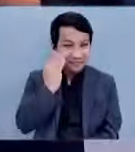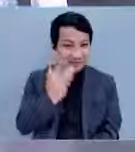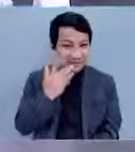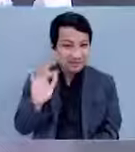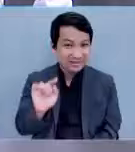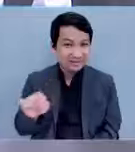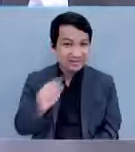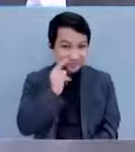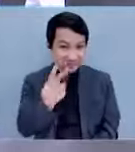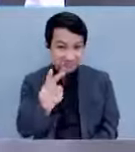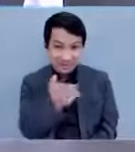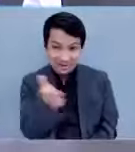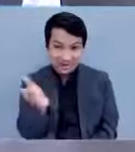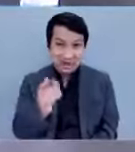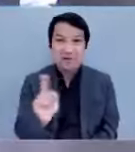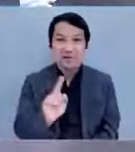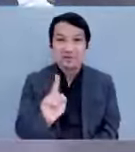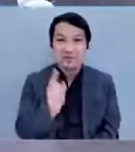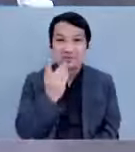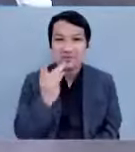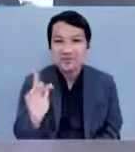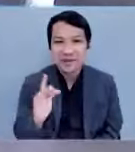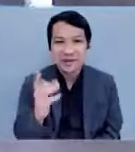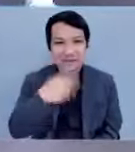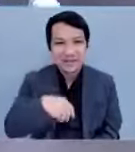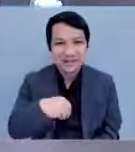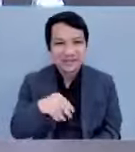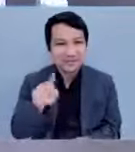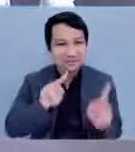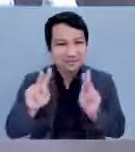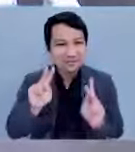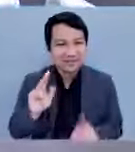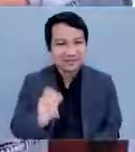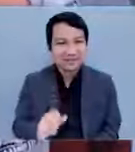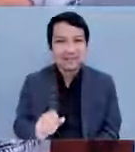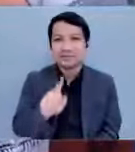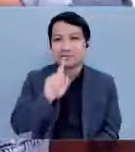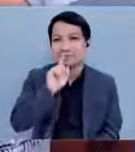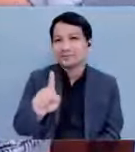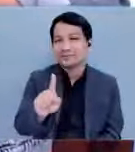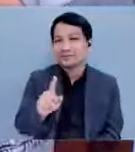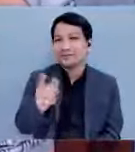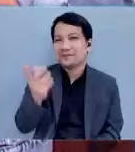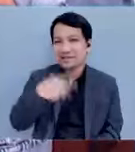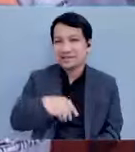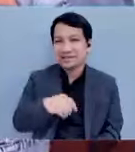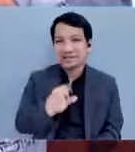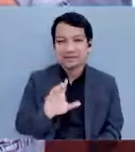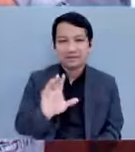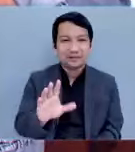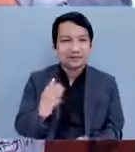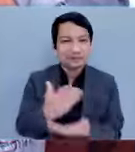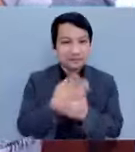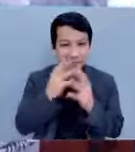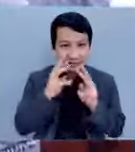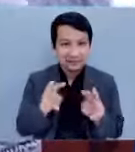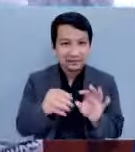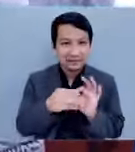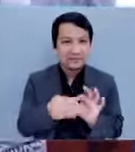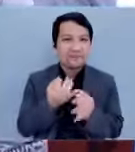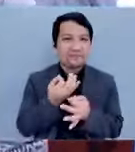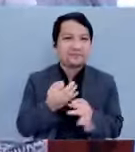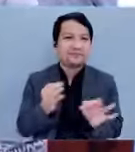kayo, mga nanonood sa bahay. Diba? Ano ba yung nagustuhan nyo doon? Talaga namang napakalaking treat para sa inyo na manood ng ganito. Diba?